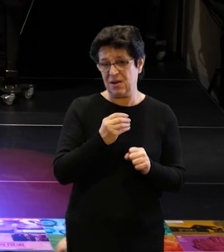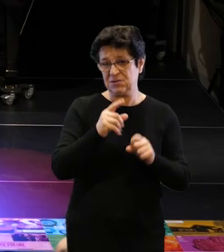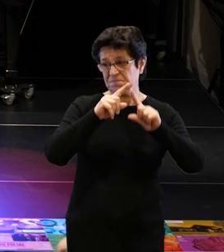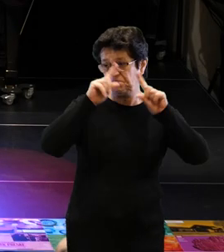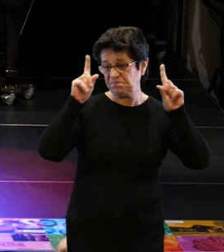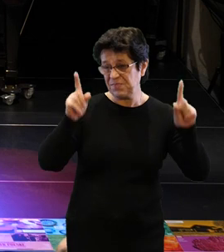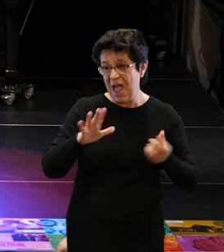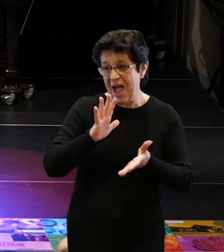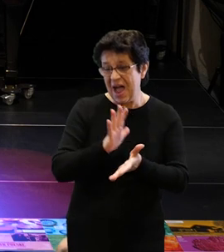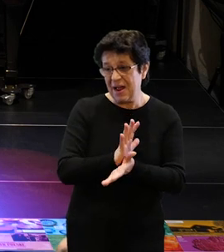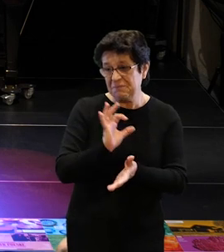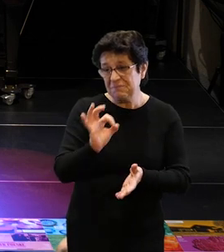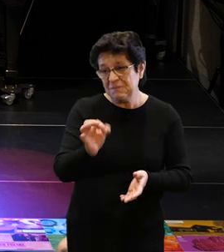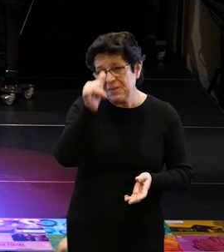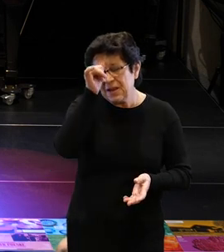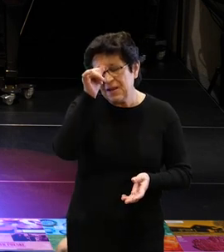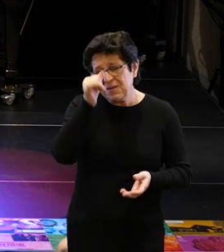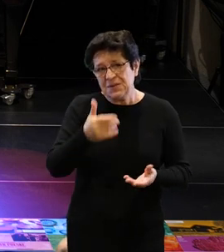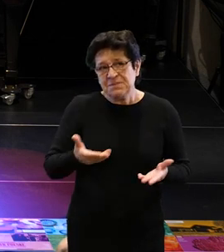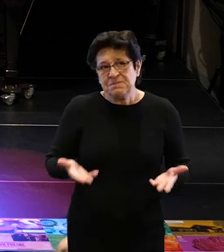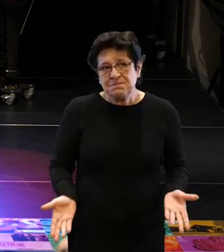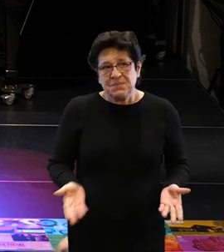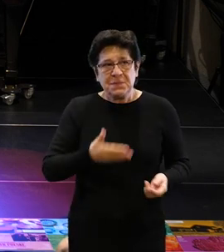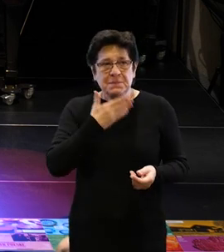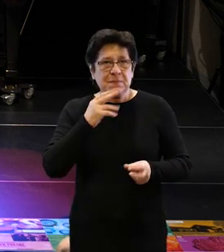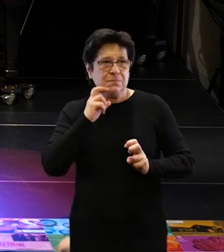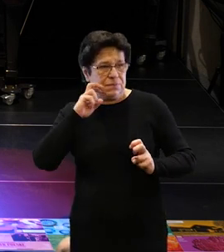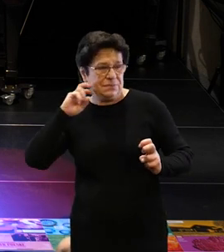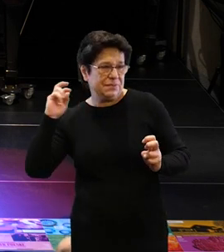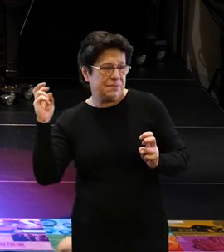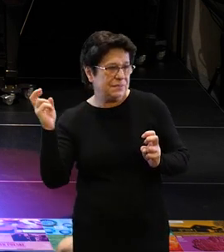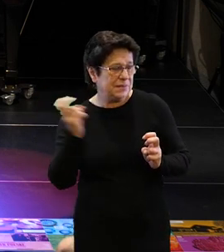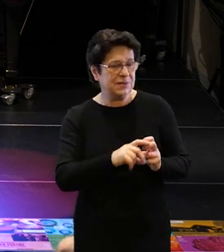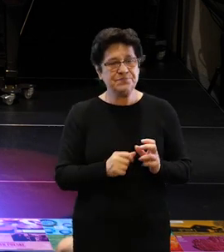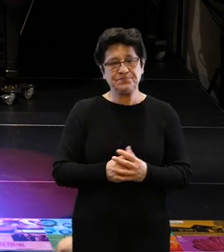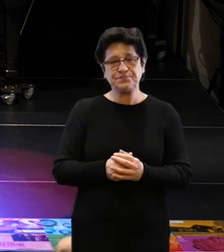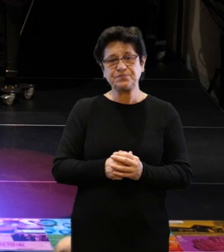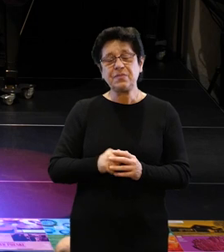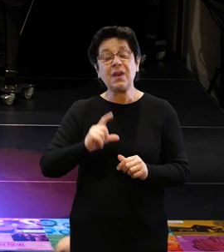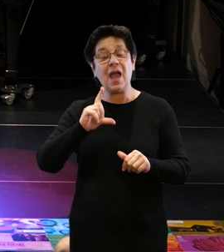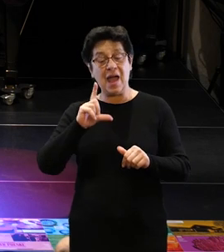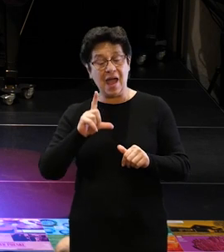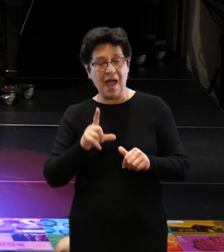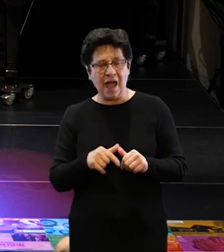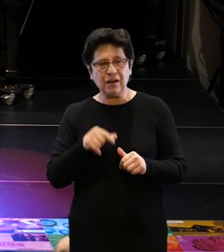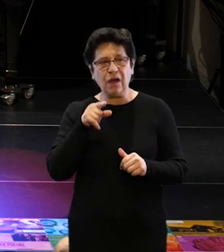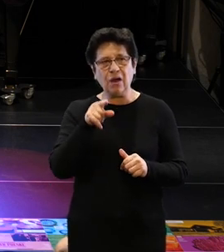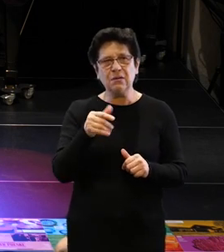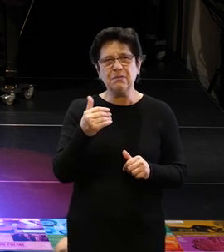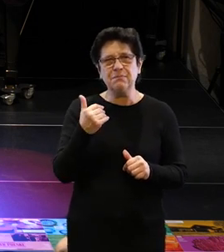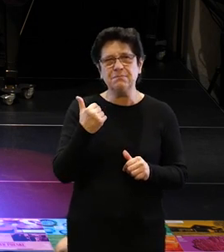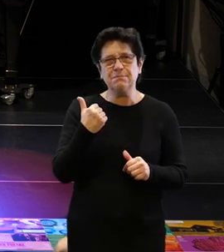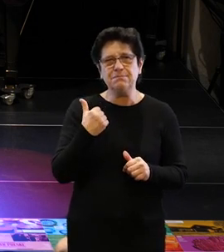nazwiskiem stanie na moj drodze ale nie ukrywam że większość swojego życia Fritz spędził w okolicach w